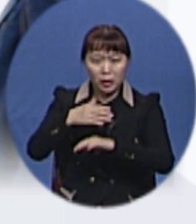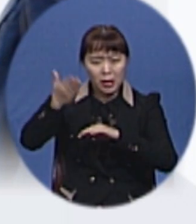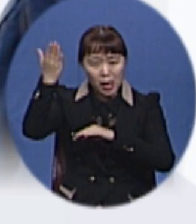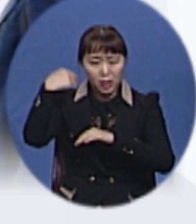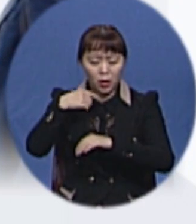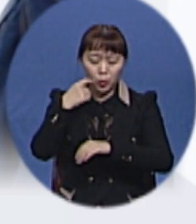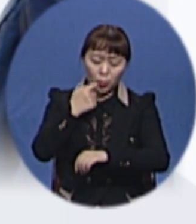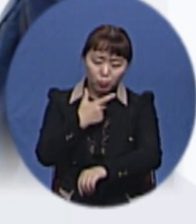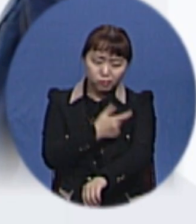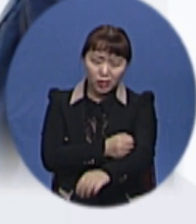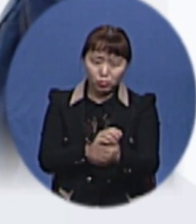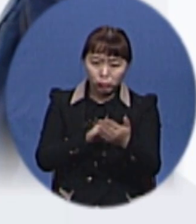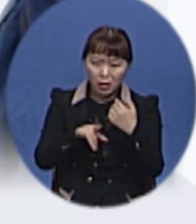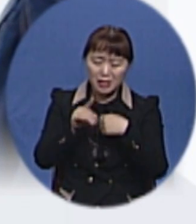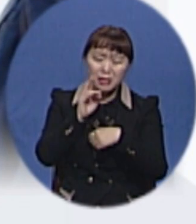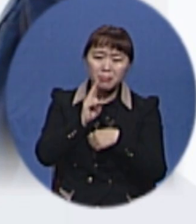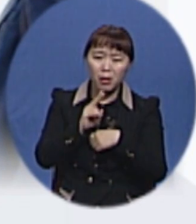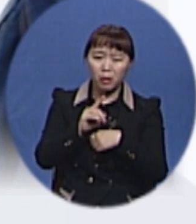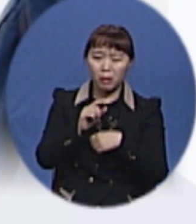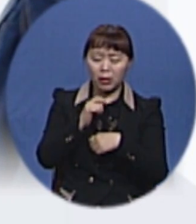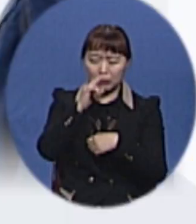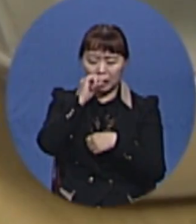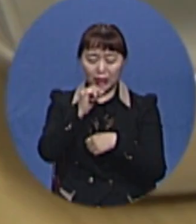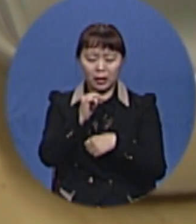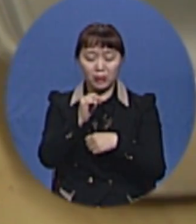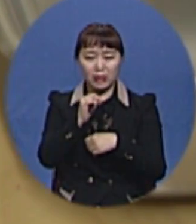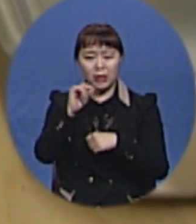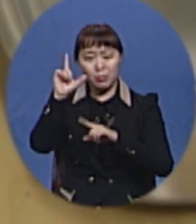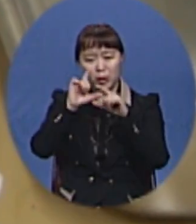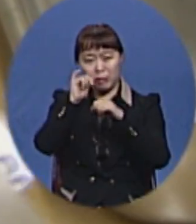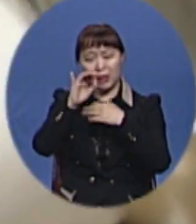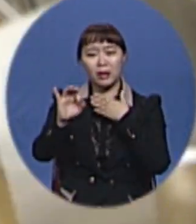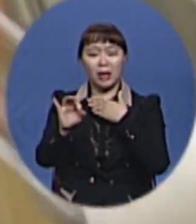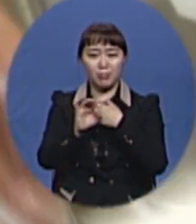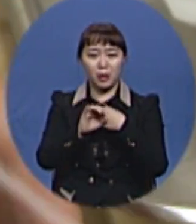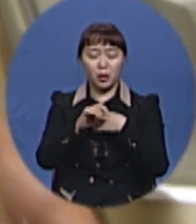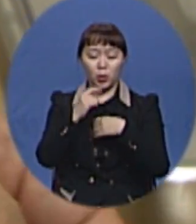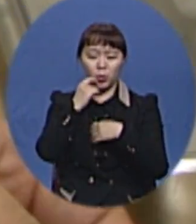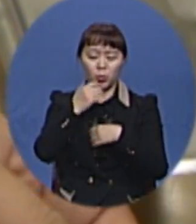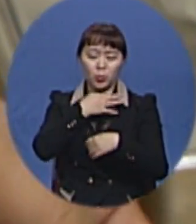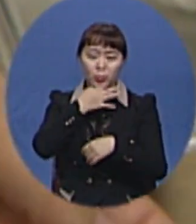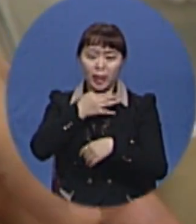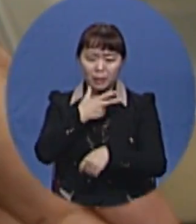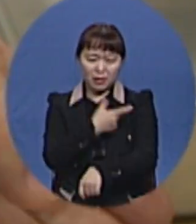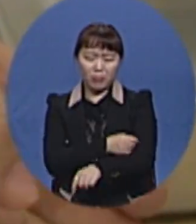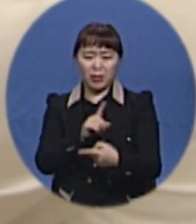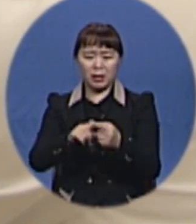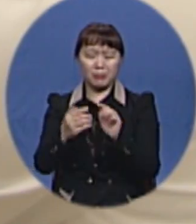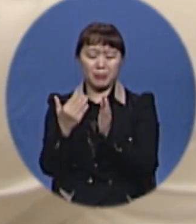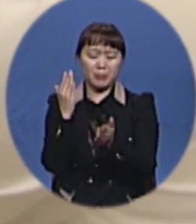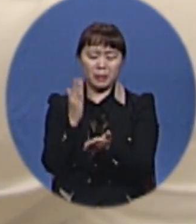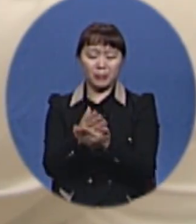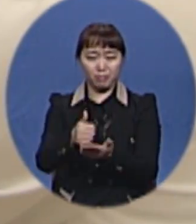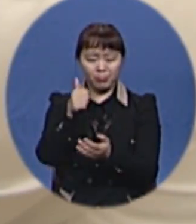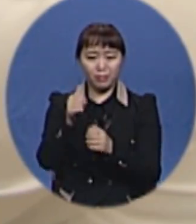과거 독감 예방접종 후 심한 과민 반응을 보인 적이 있으면 독감 예방접종을 피해야 합니다.